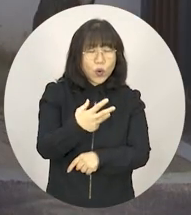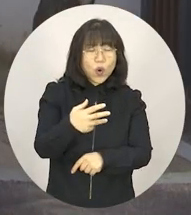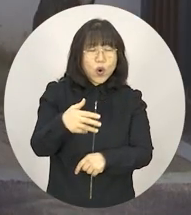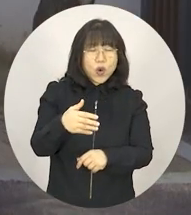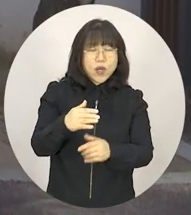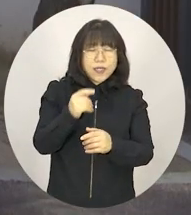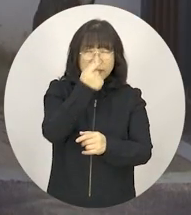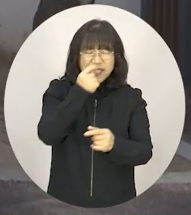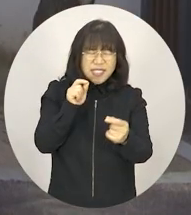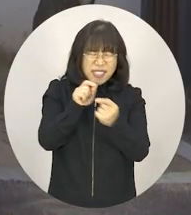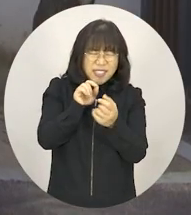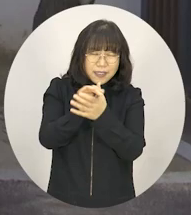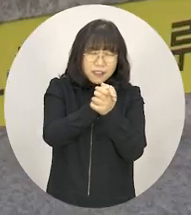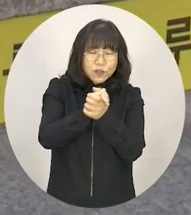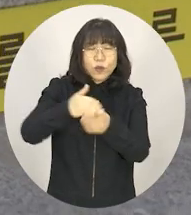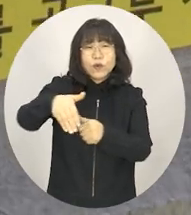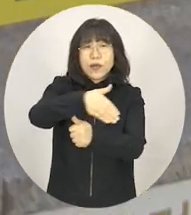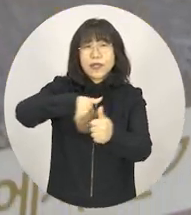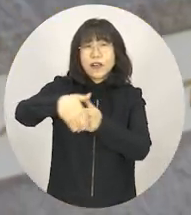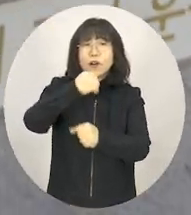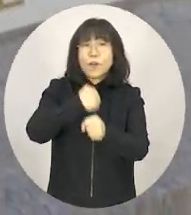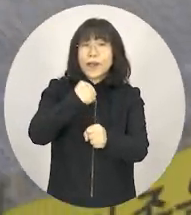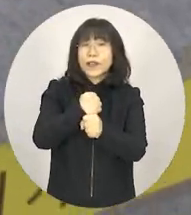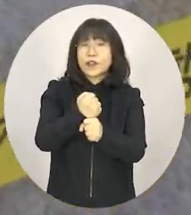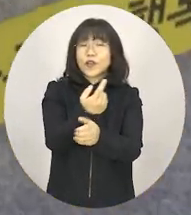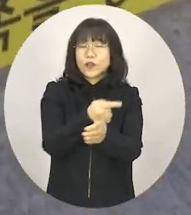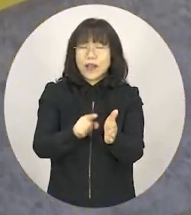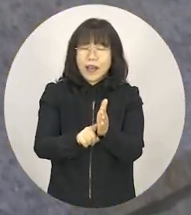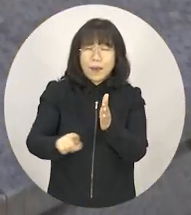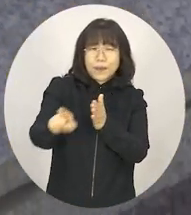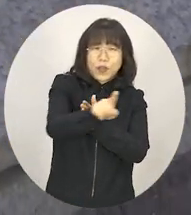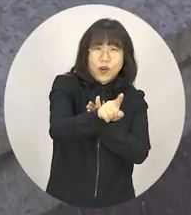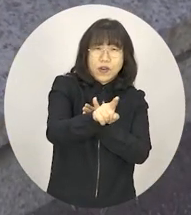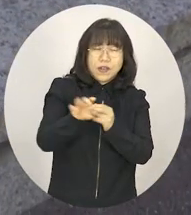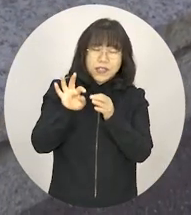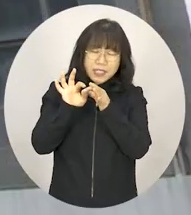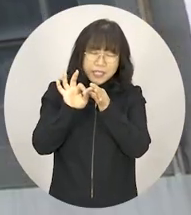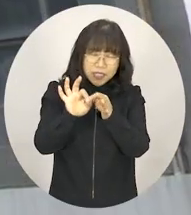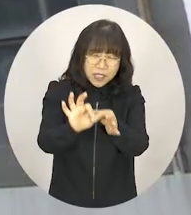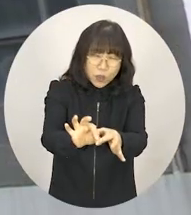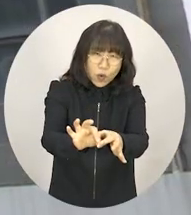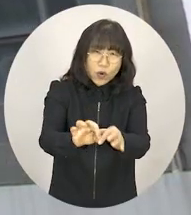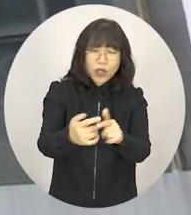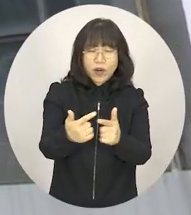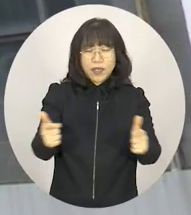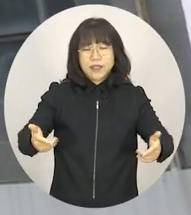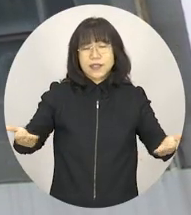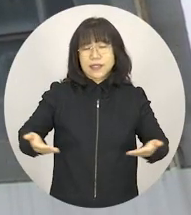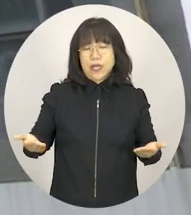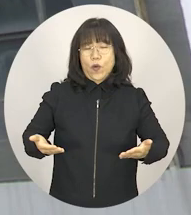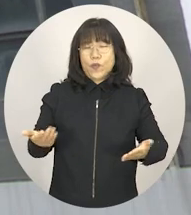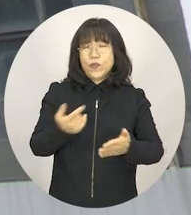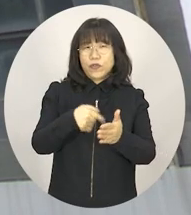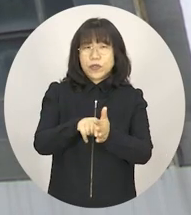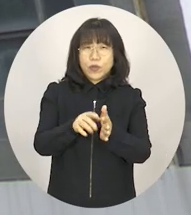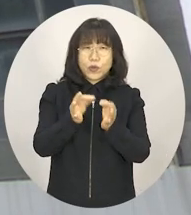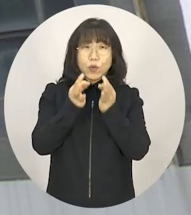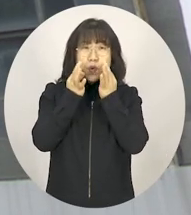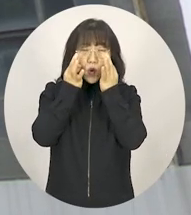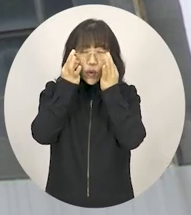치매 친화적인 환경을 조성하는데 앞장서며 지역 주민들을 대상으로 지속적이고 다양한 사업들을 펼치는데